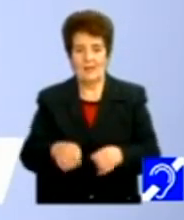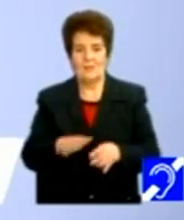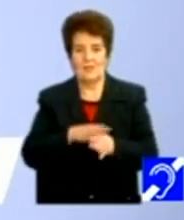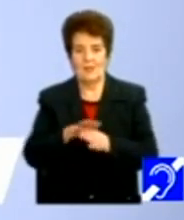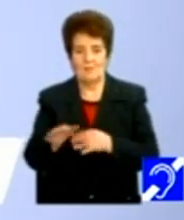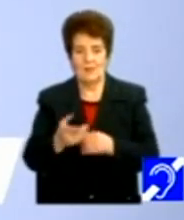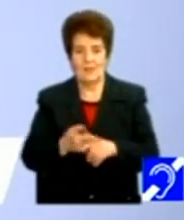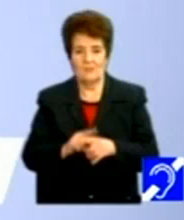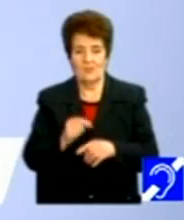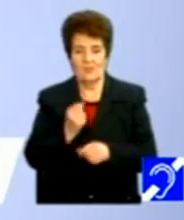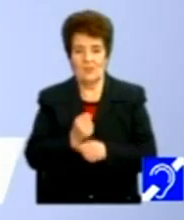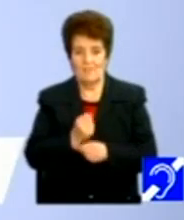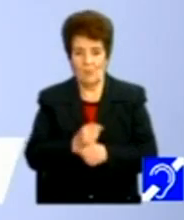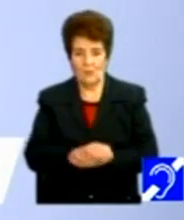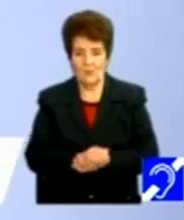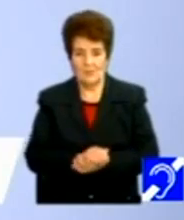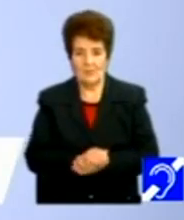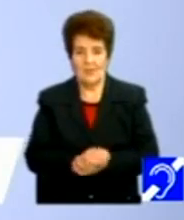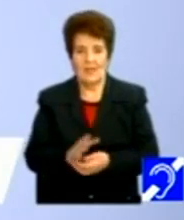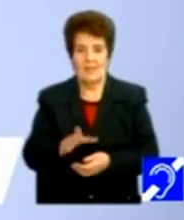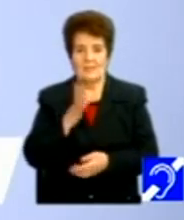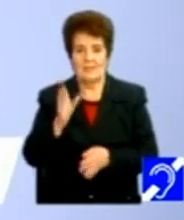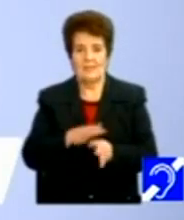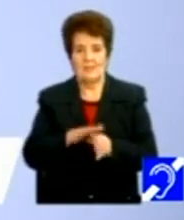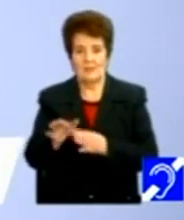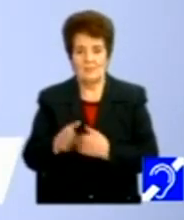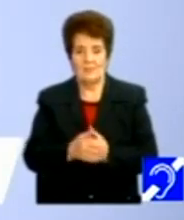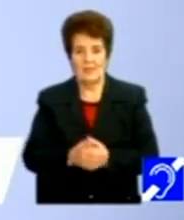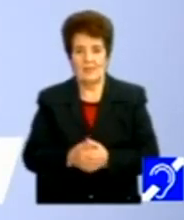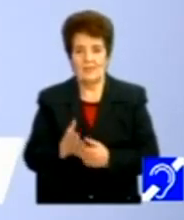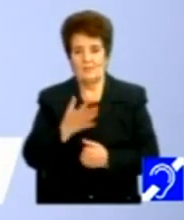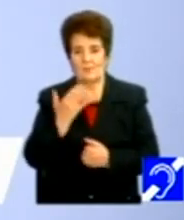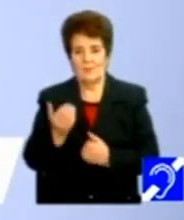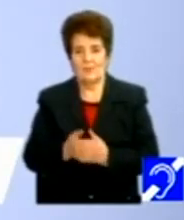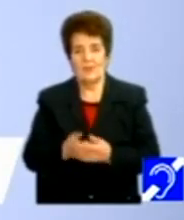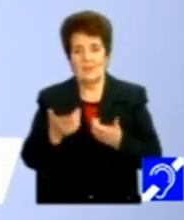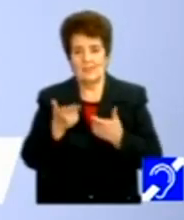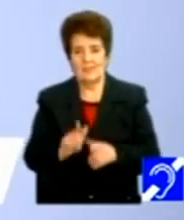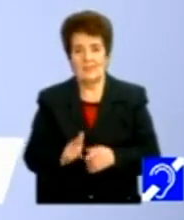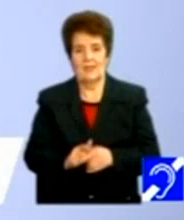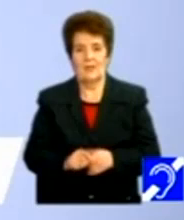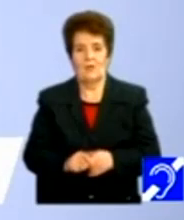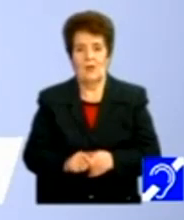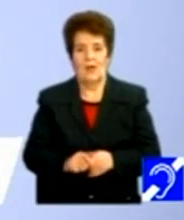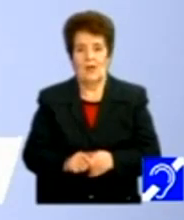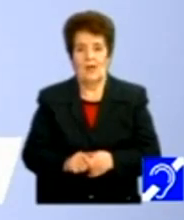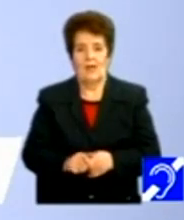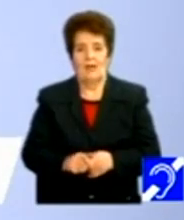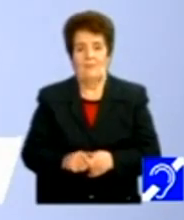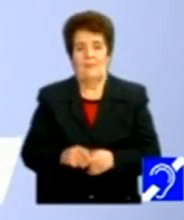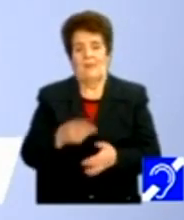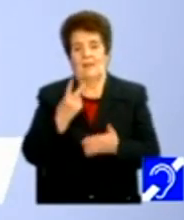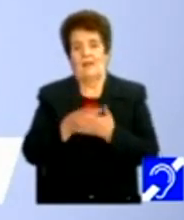de a numi aceste funcții, încât ele sunt absolut ridicole și nesemnificative. Sigur, președintele poate arăta